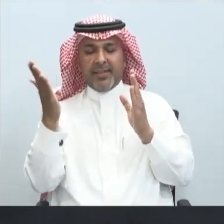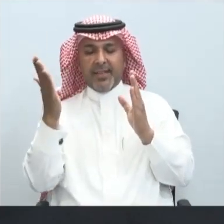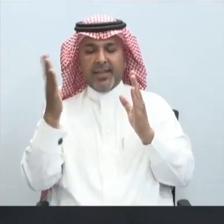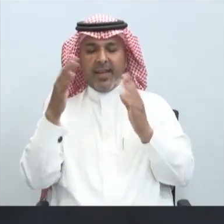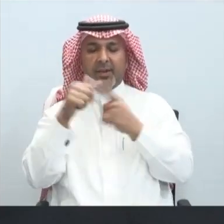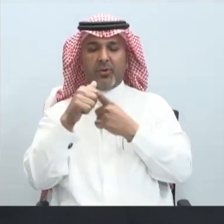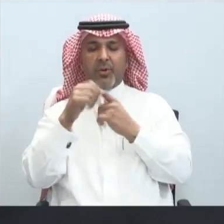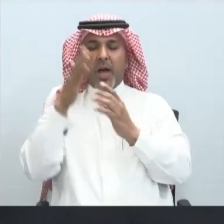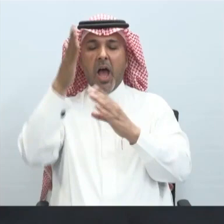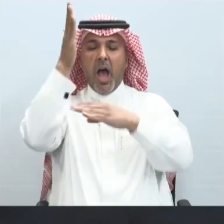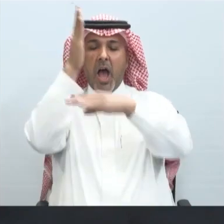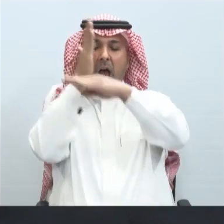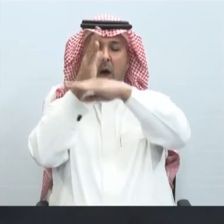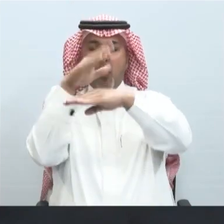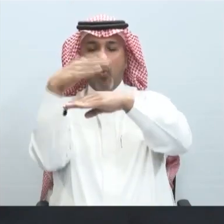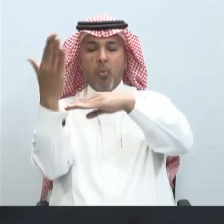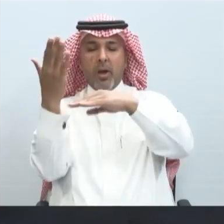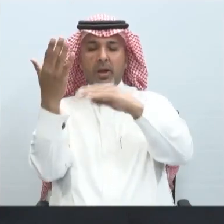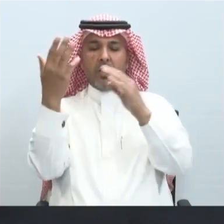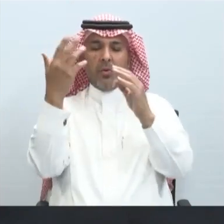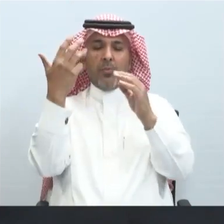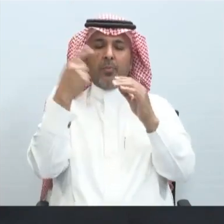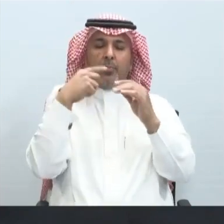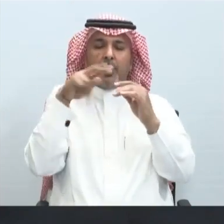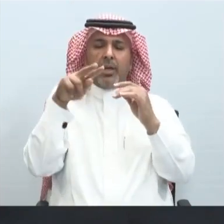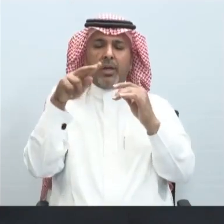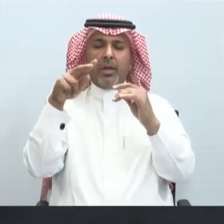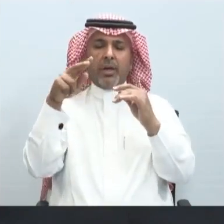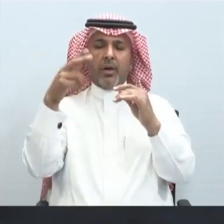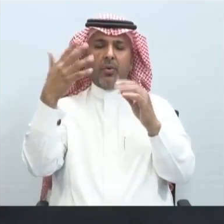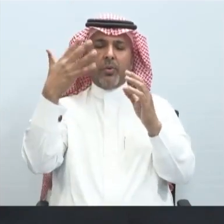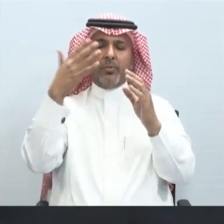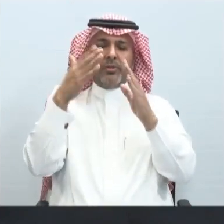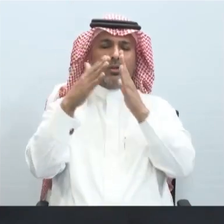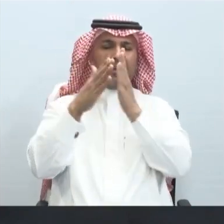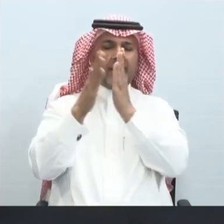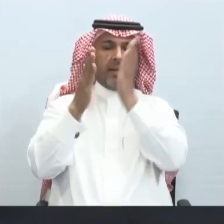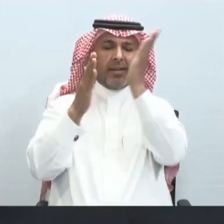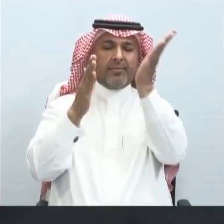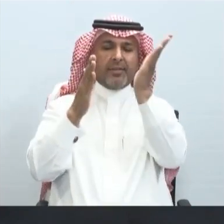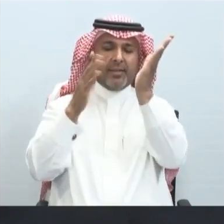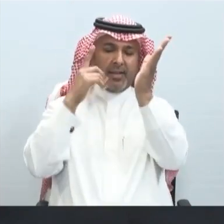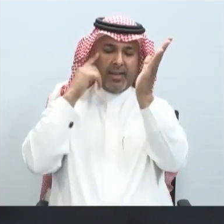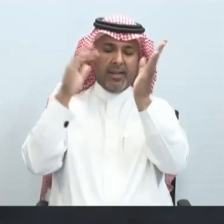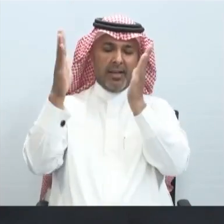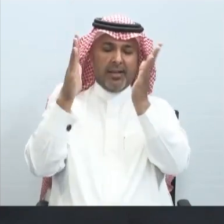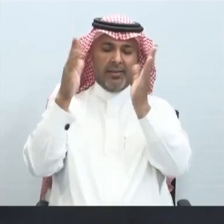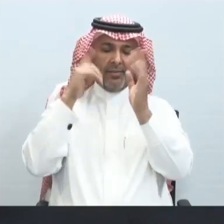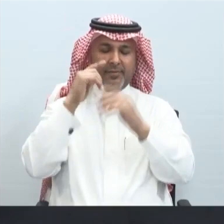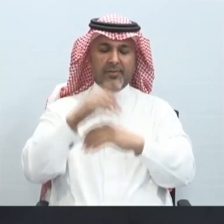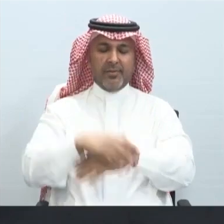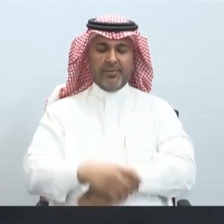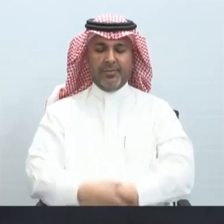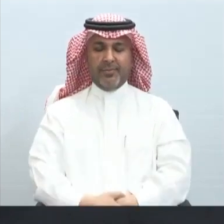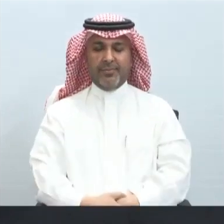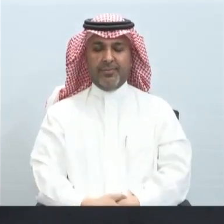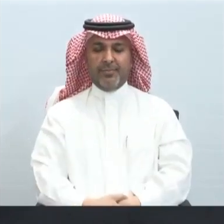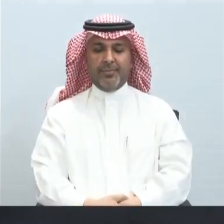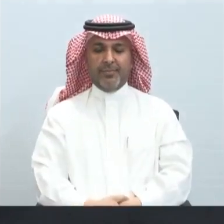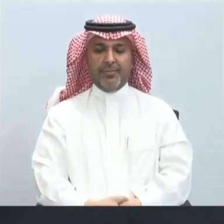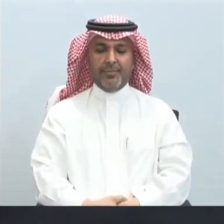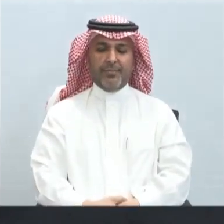الثاني دائما تفكر كل زاويه وايش اللي قابلها فكلهم لهم نفس الساين او كلهم يلتقون على محور واي في نفس